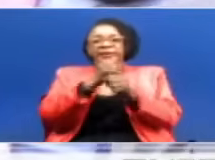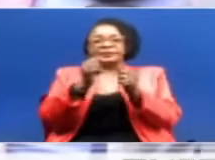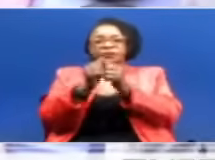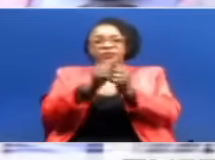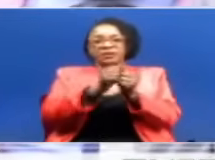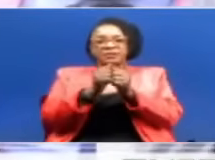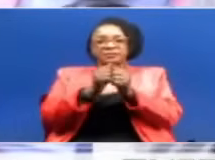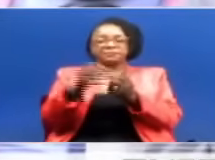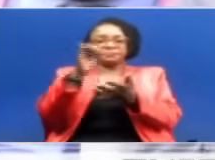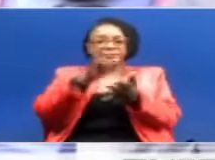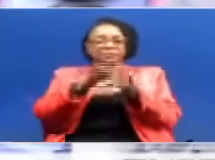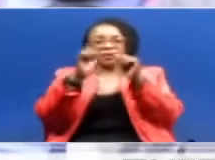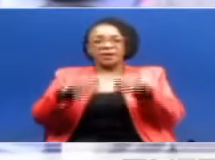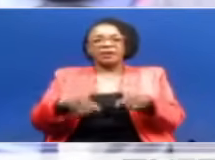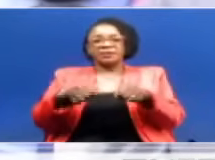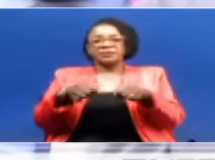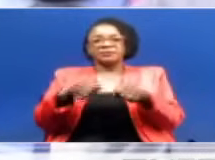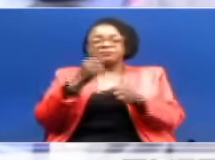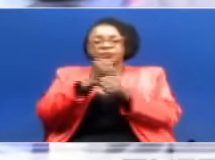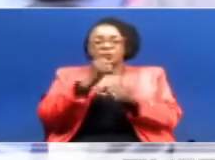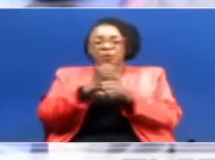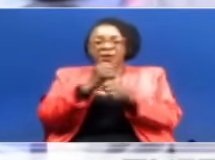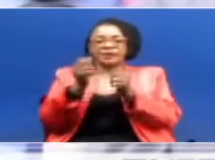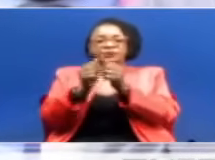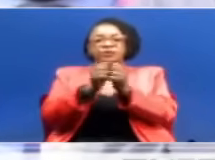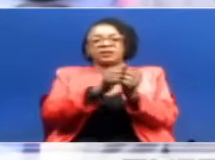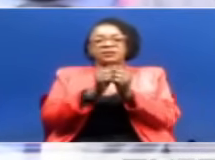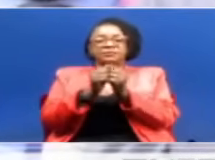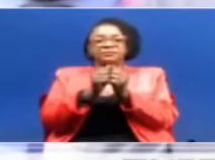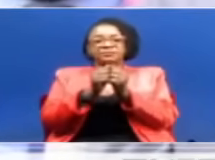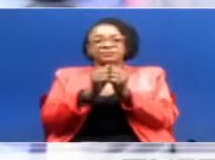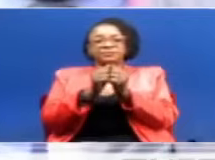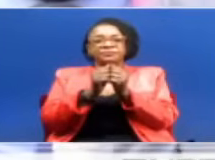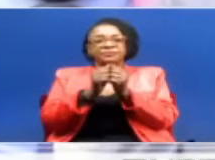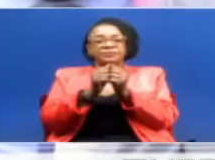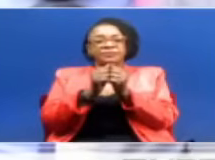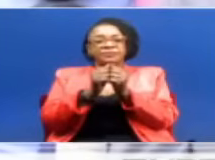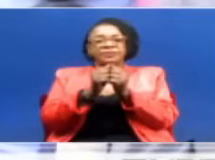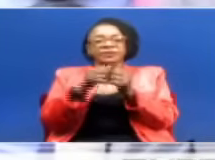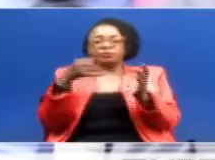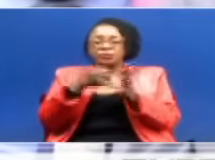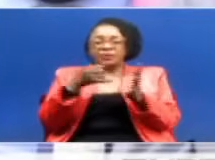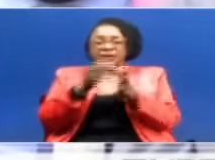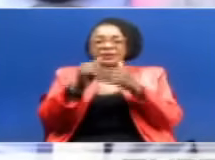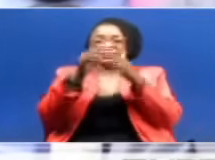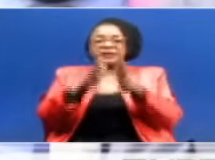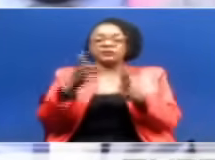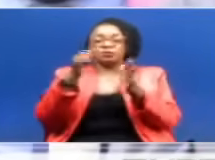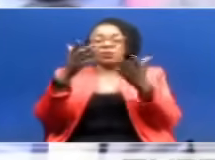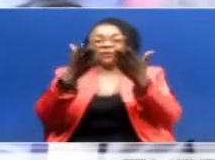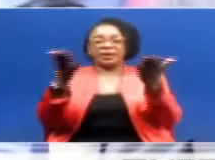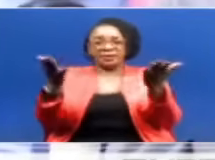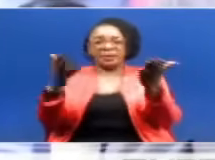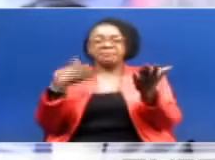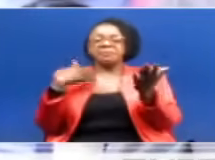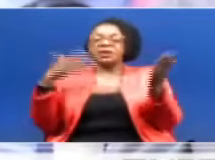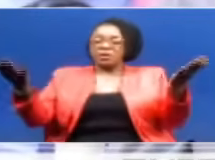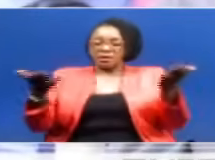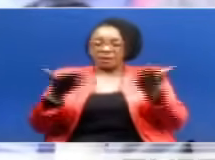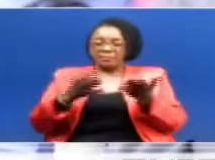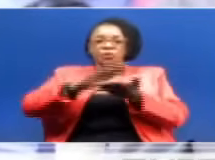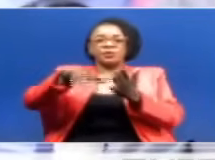ili tuweze kufanya kazi kwa pamoja. Hata viongozi walio nje ninawakaribisha